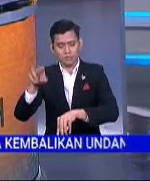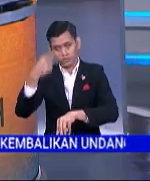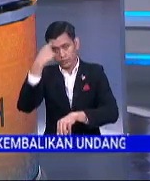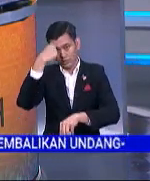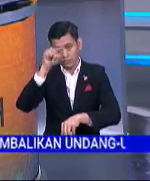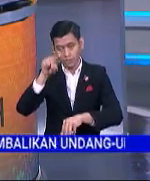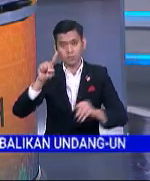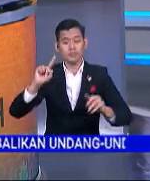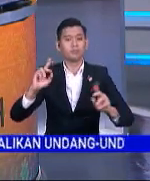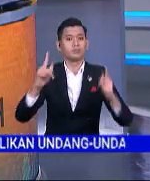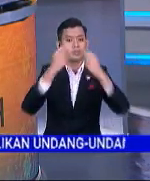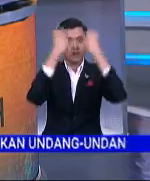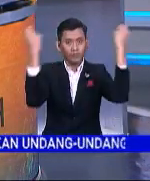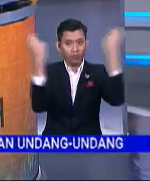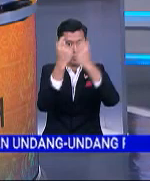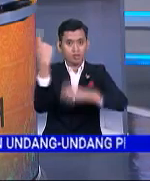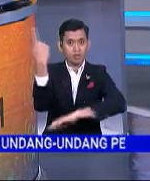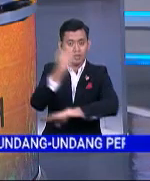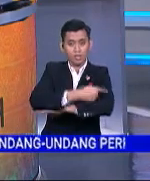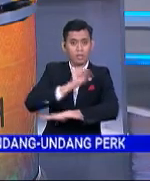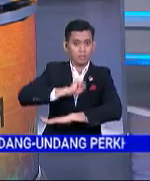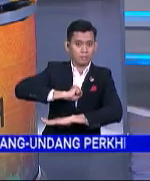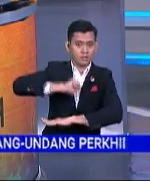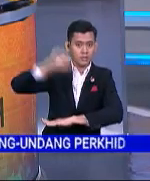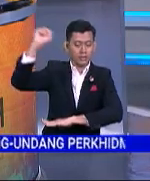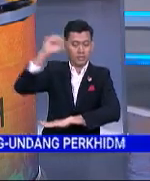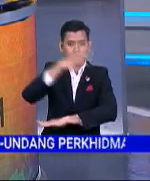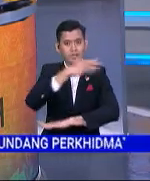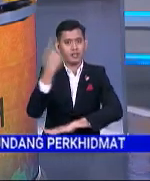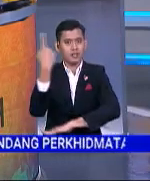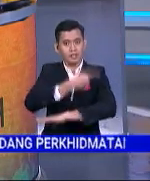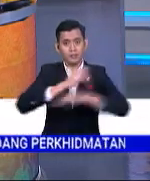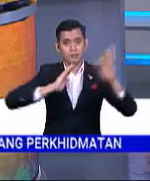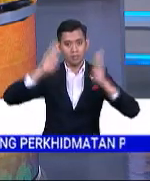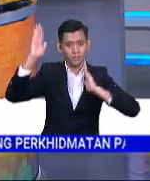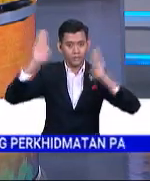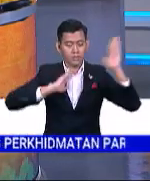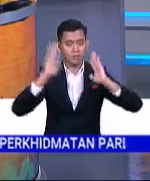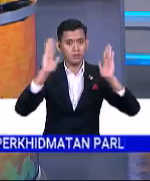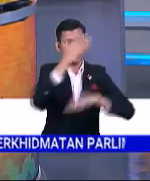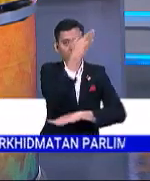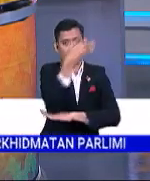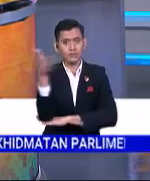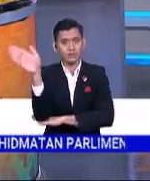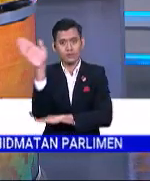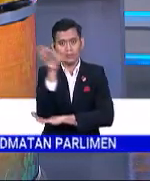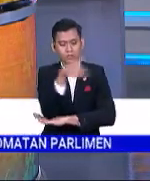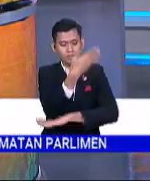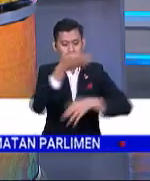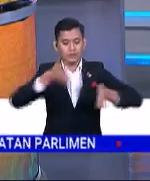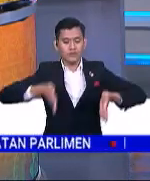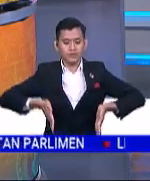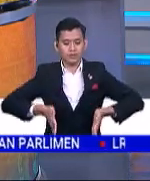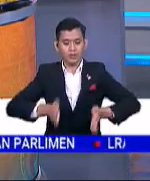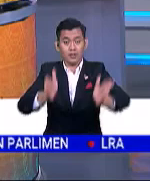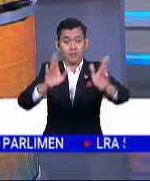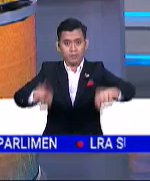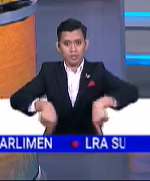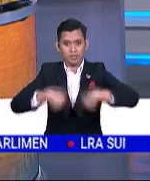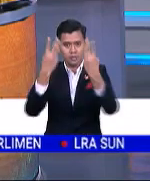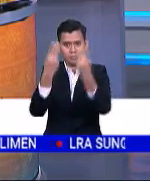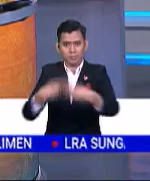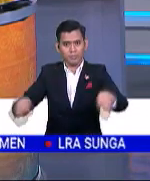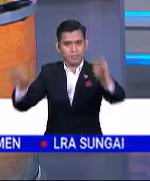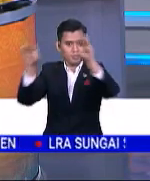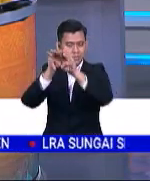Malaysia, 200 lagi bendera dikibarkan sejauh 2 km di sepanjang jalan ke masjid berkenaan. Perinciannya